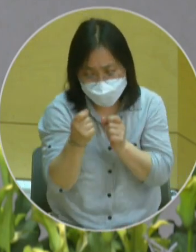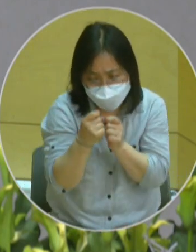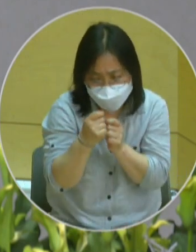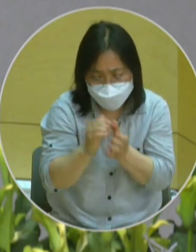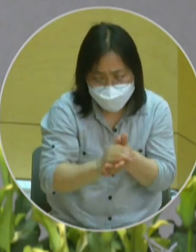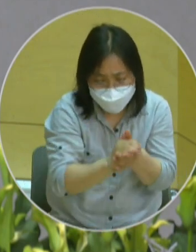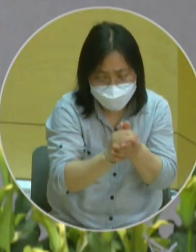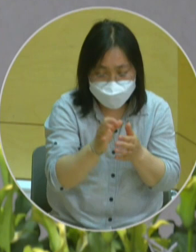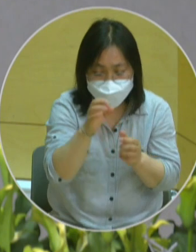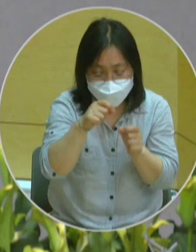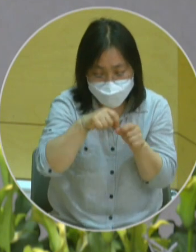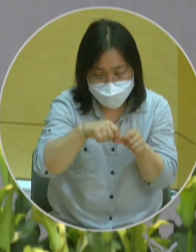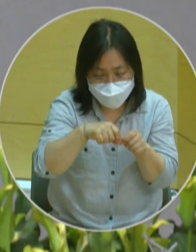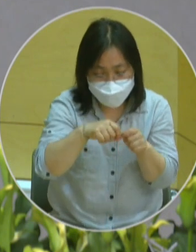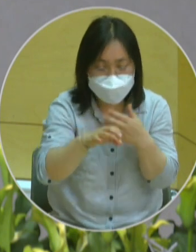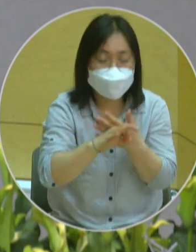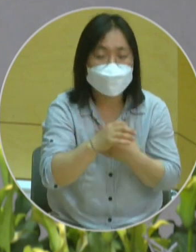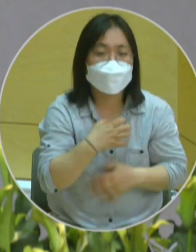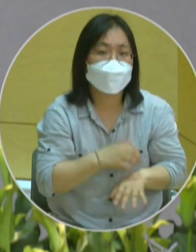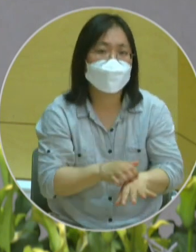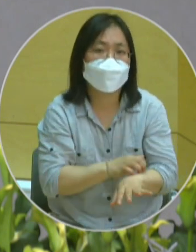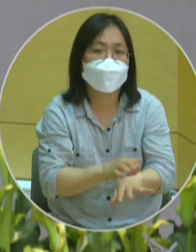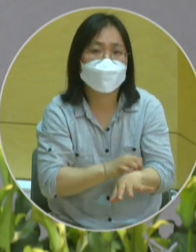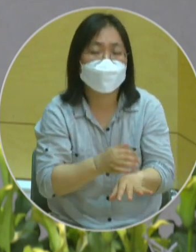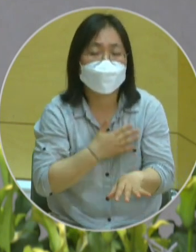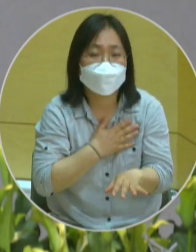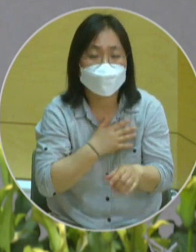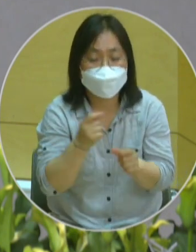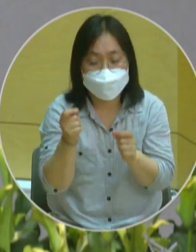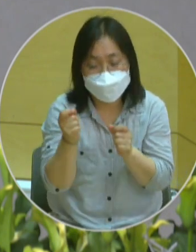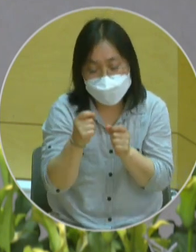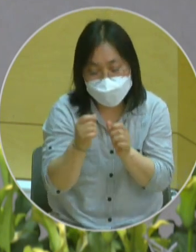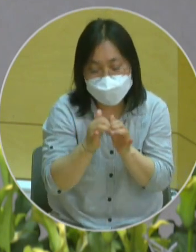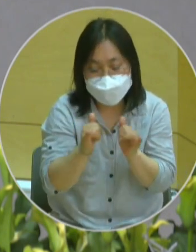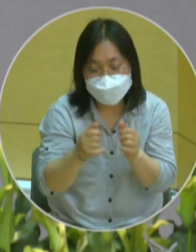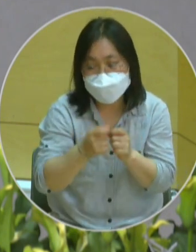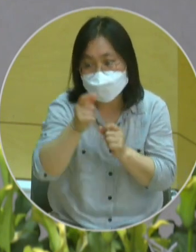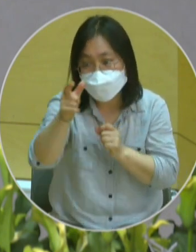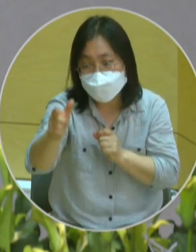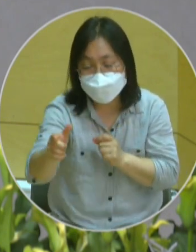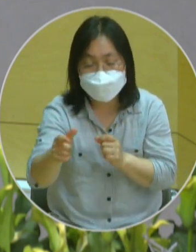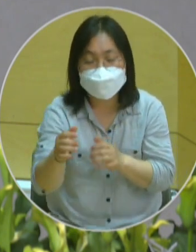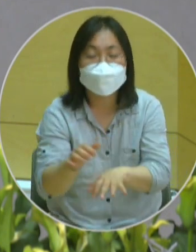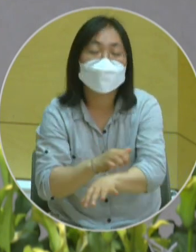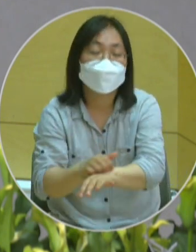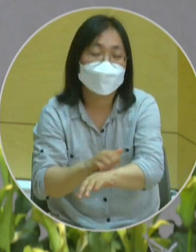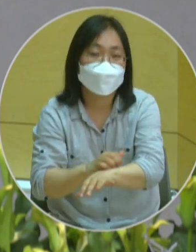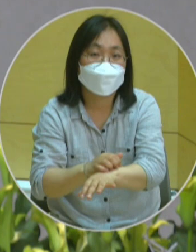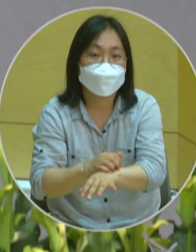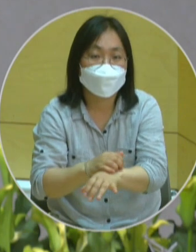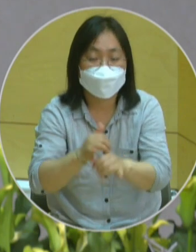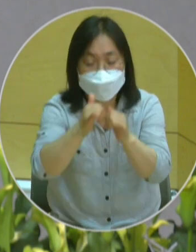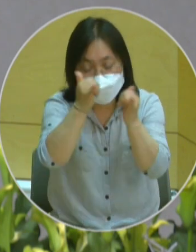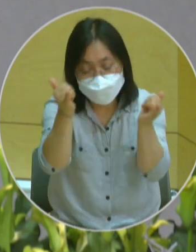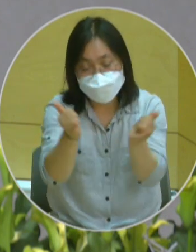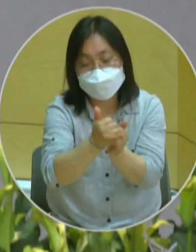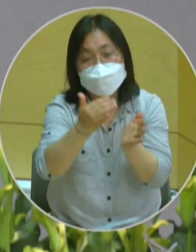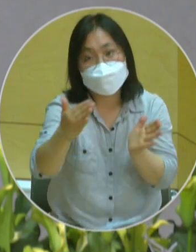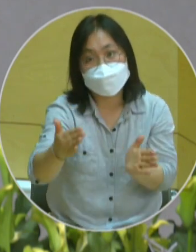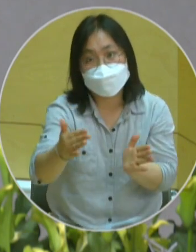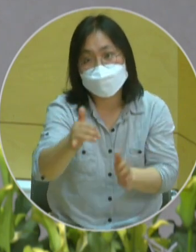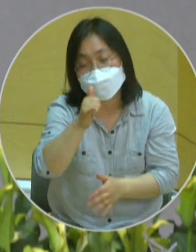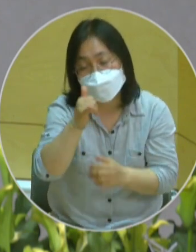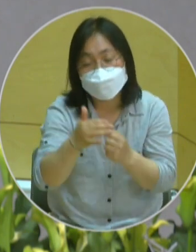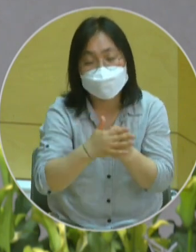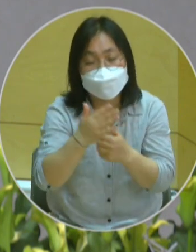굉장히 불편하죠. 나와 가까운 사람이 멀리 있어도 불편하죠. 사회적 거리라는 것이 있는데 우리가 그것을 느끼는데,